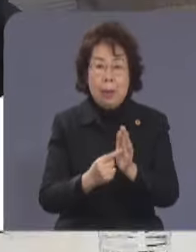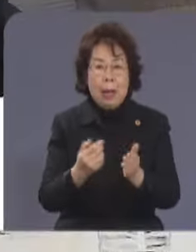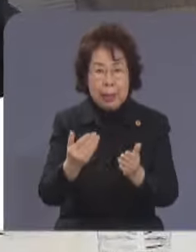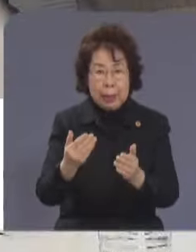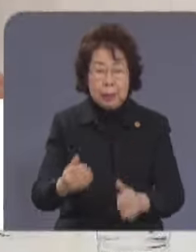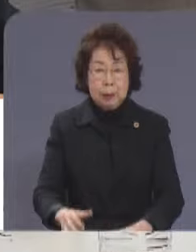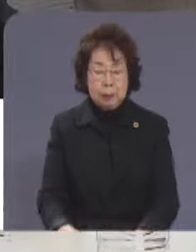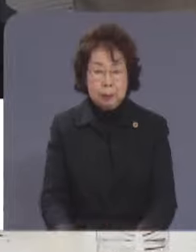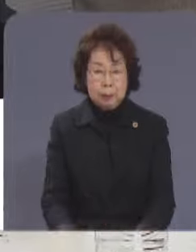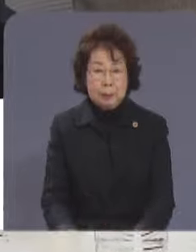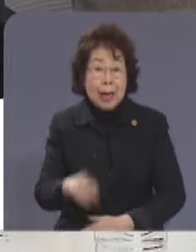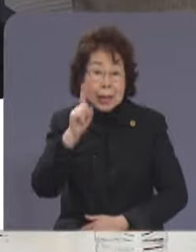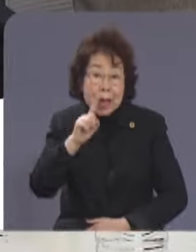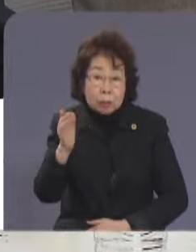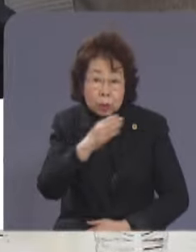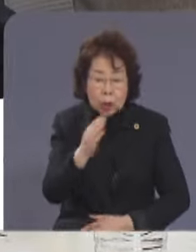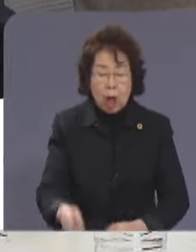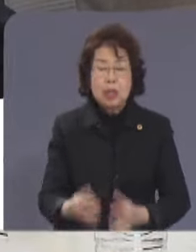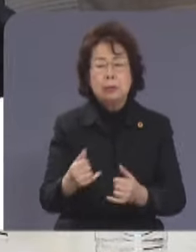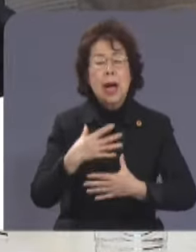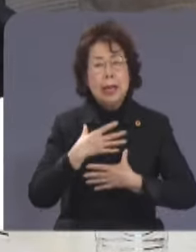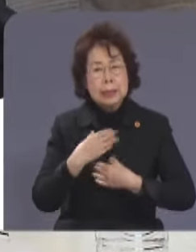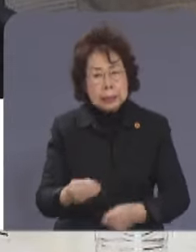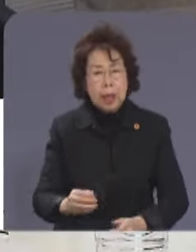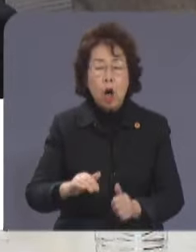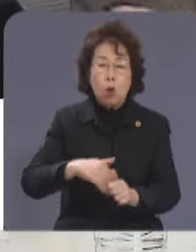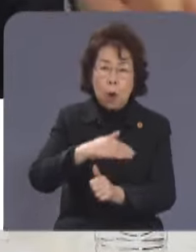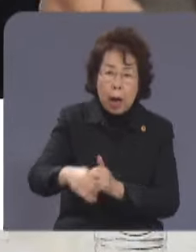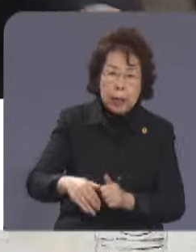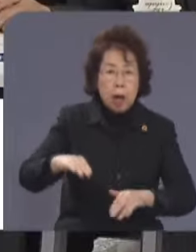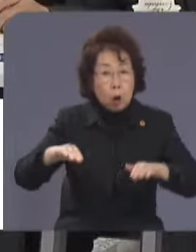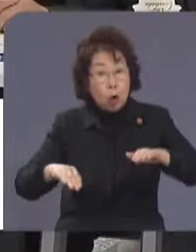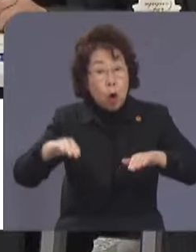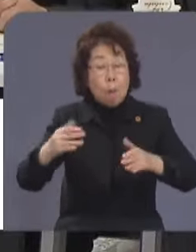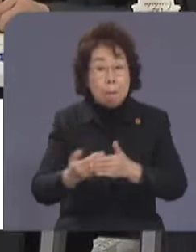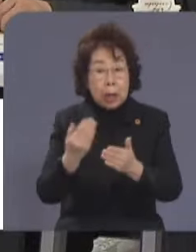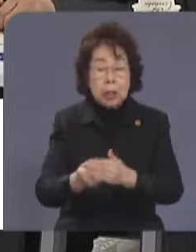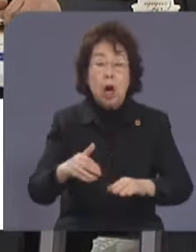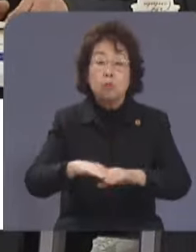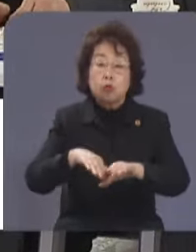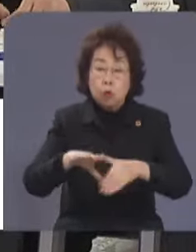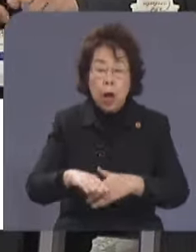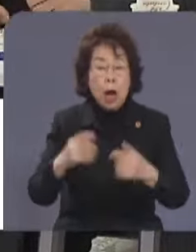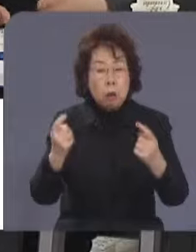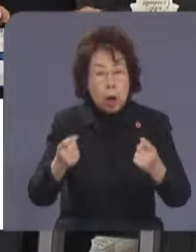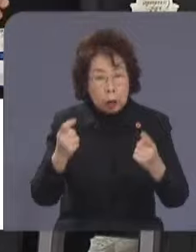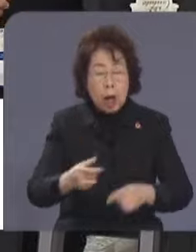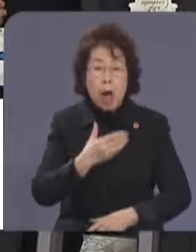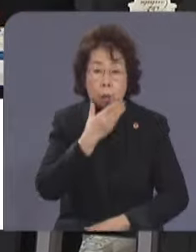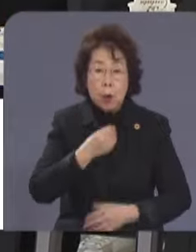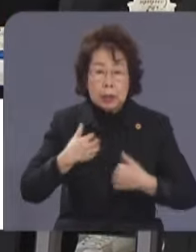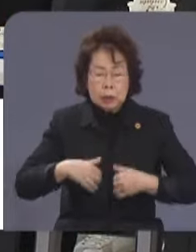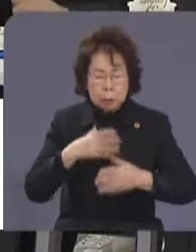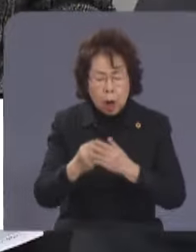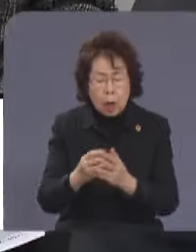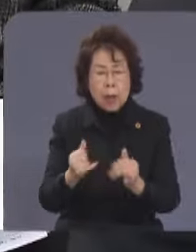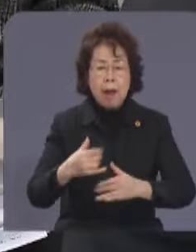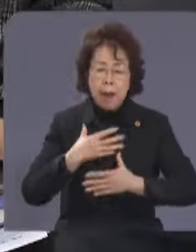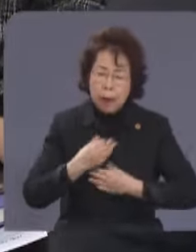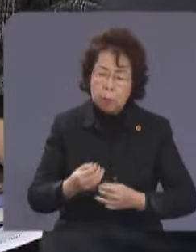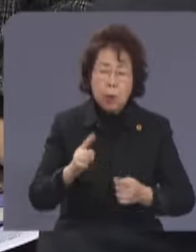밝혔습니다. 내일부터는 시민 안전과 환경 균형 발전, 문화 관광 복지, 시민 행복 분야에 대한